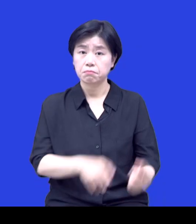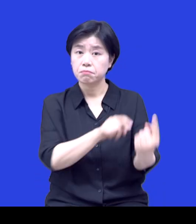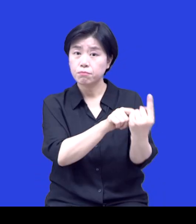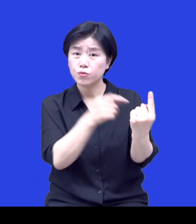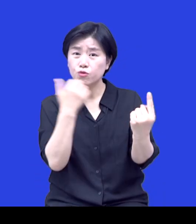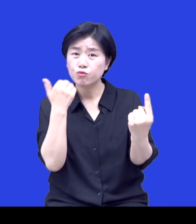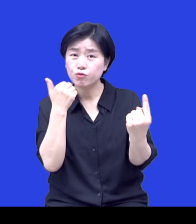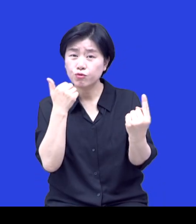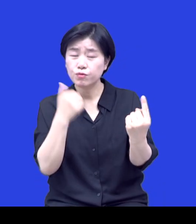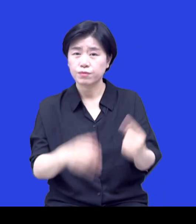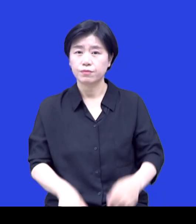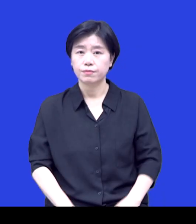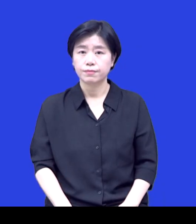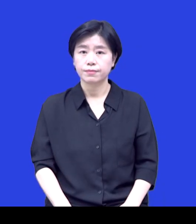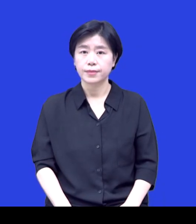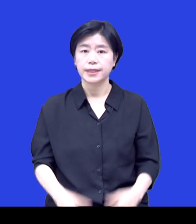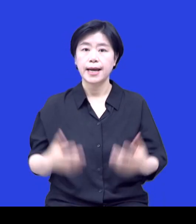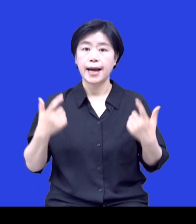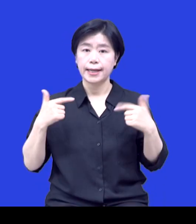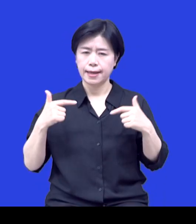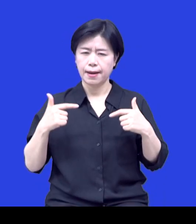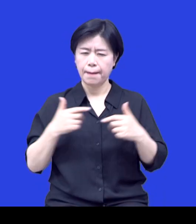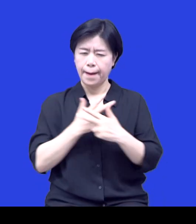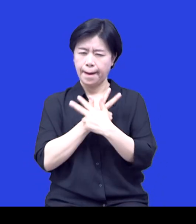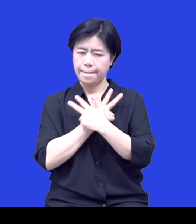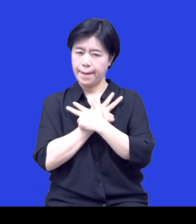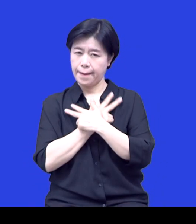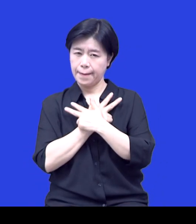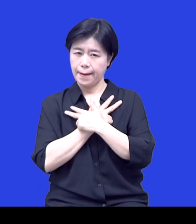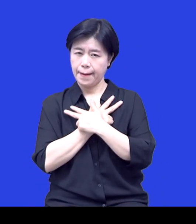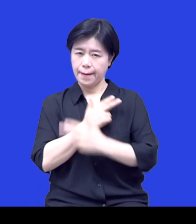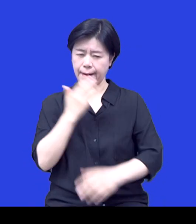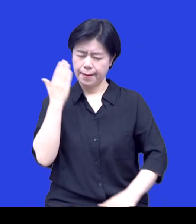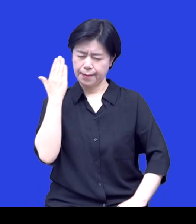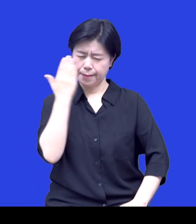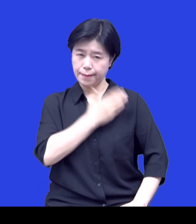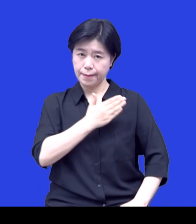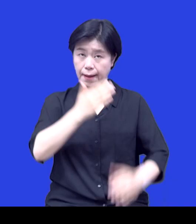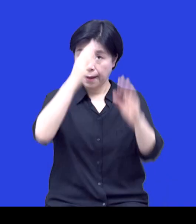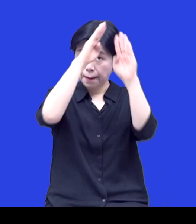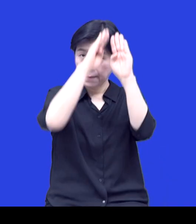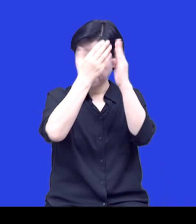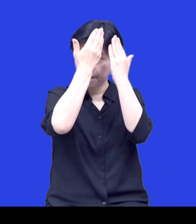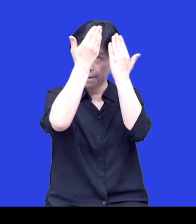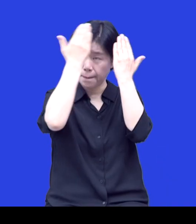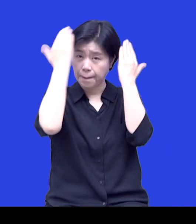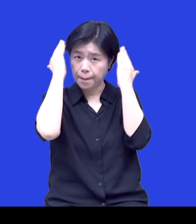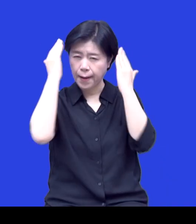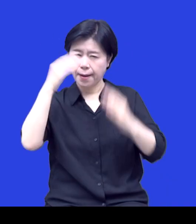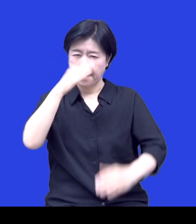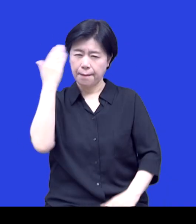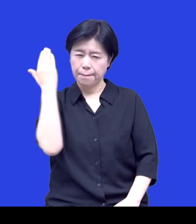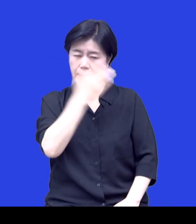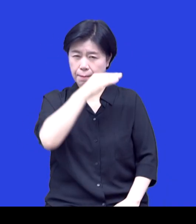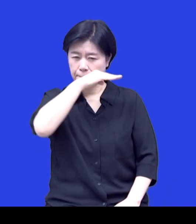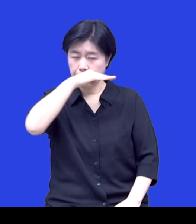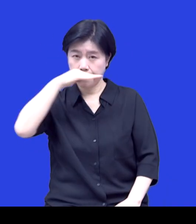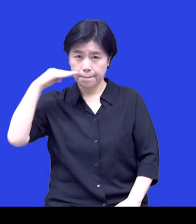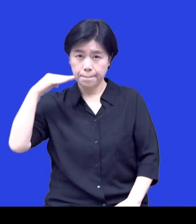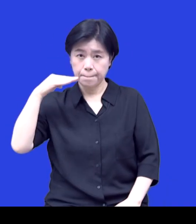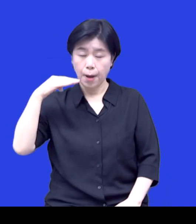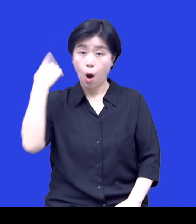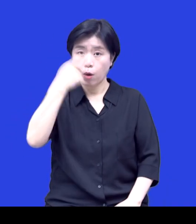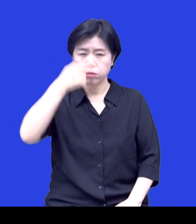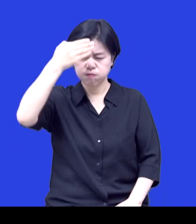이분은 정말 GQ 신사예요. 아. 머리털 하나도 안 으켜지고 예. 이렇게 그